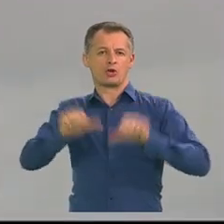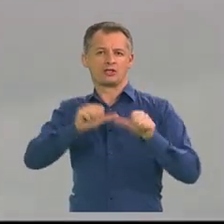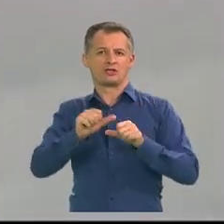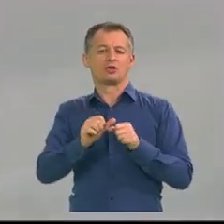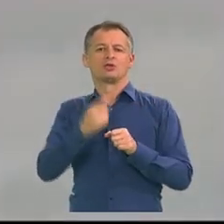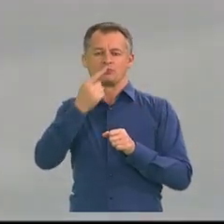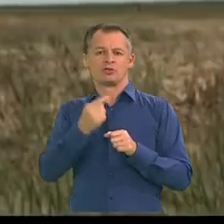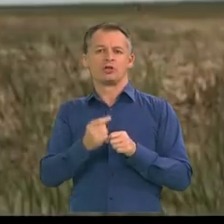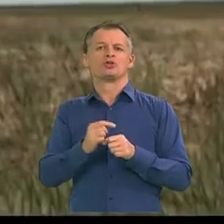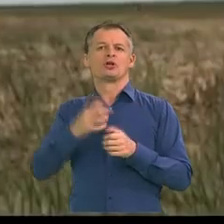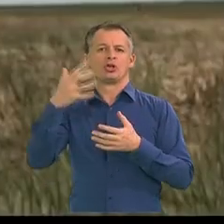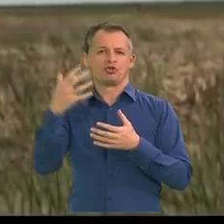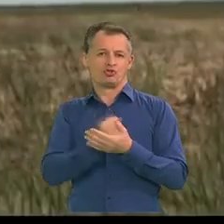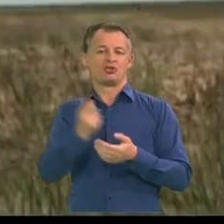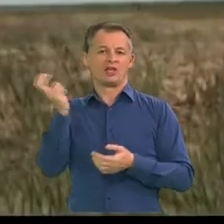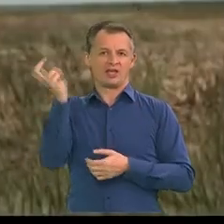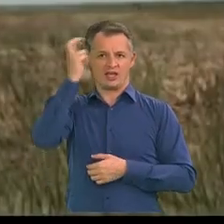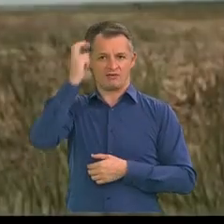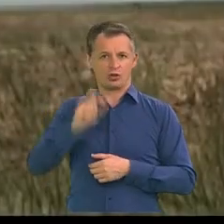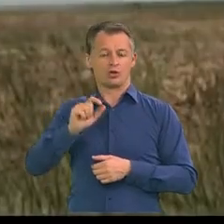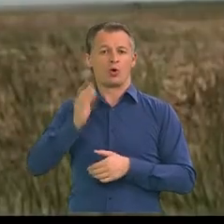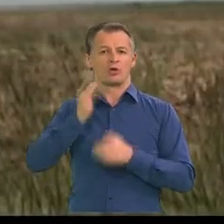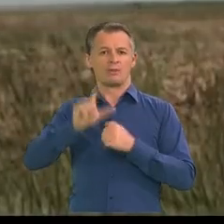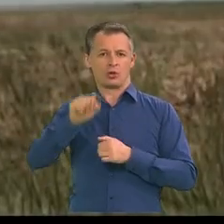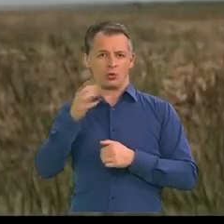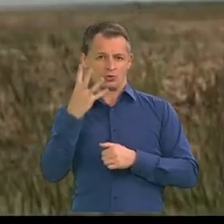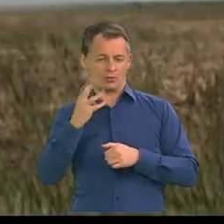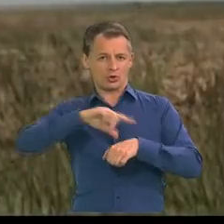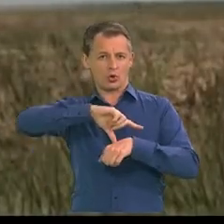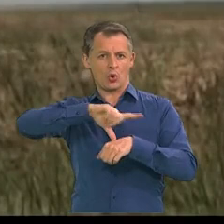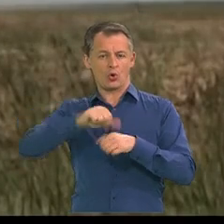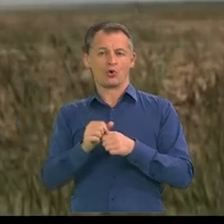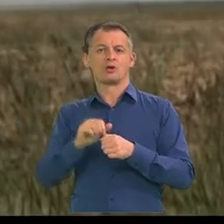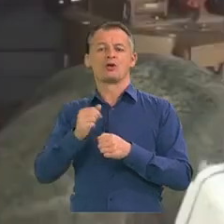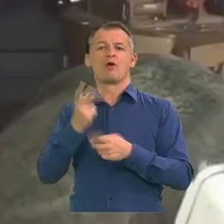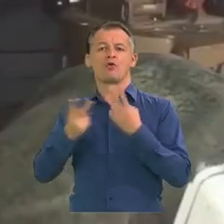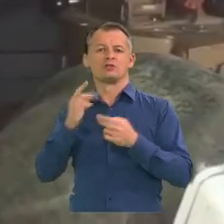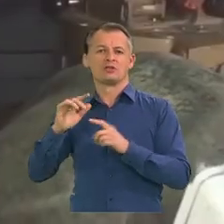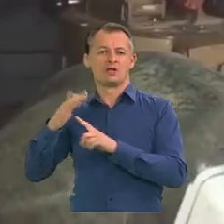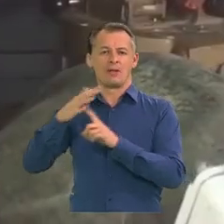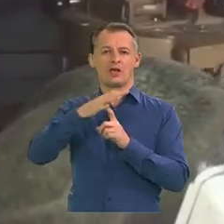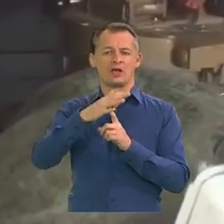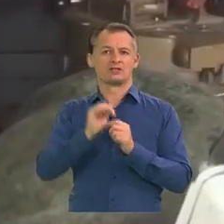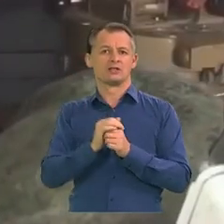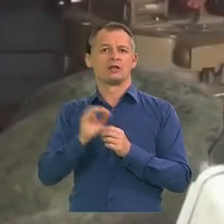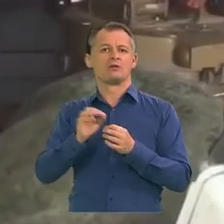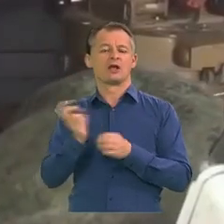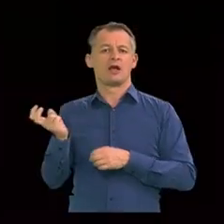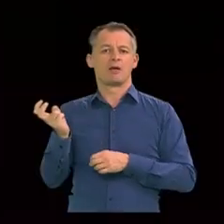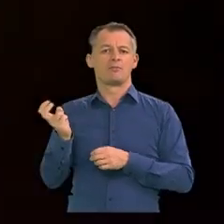război. În ultimele 24 de ore, rușii au lansat 6 drone kamikaze asupra unui oraș aflat la 100 de kilometri de capitala